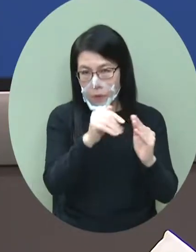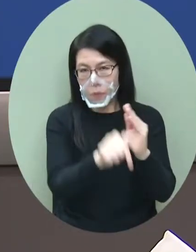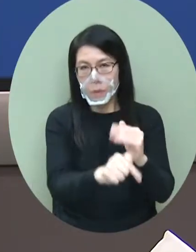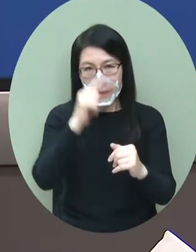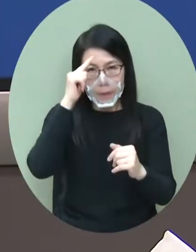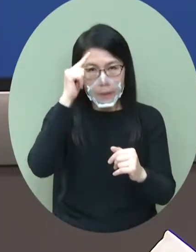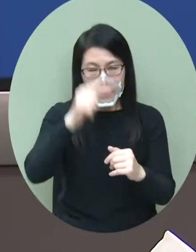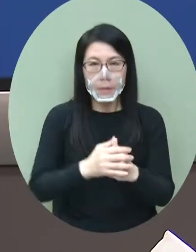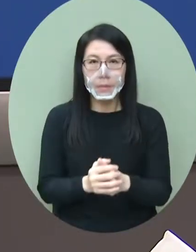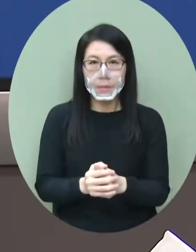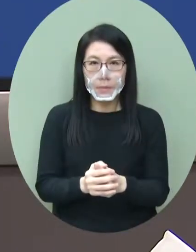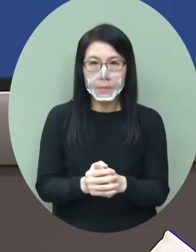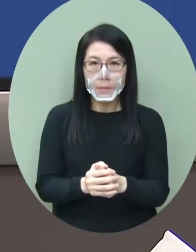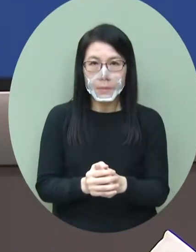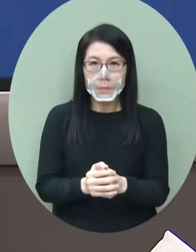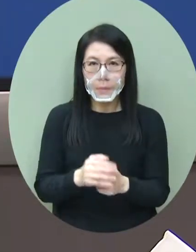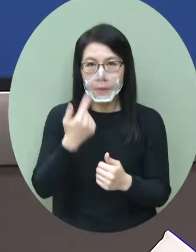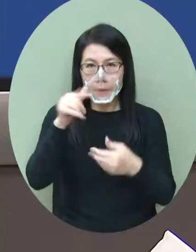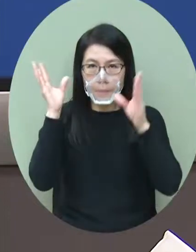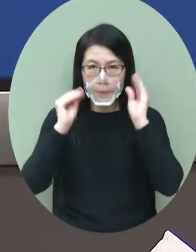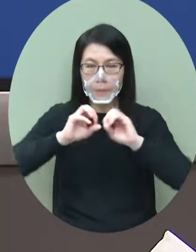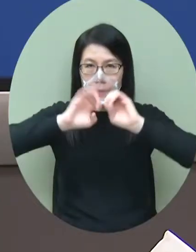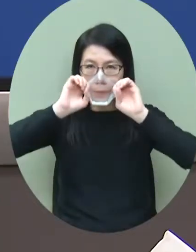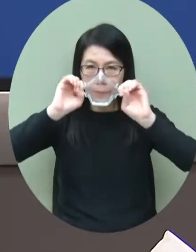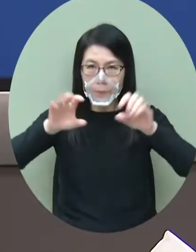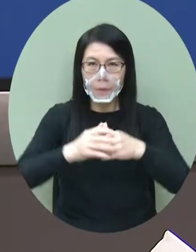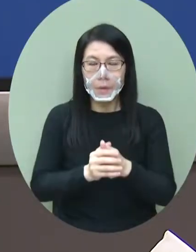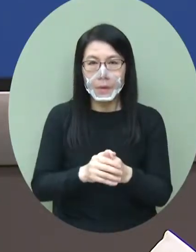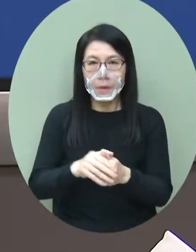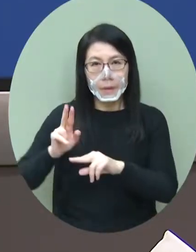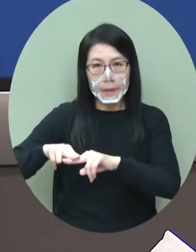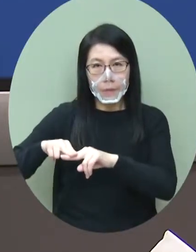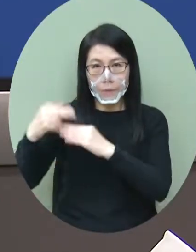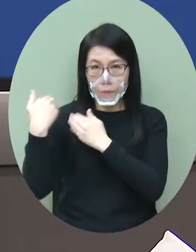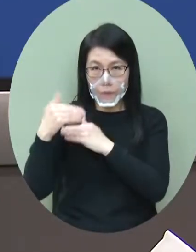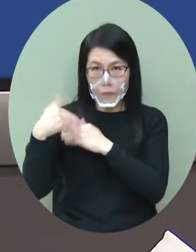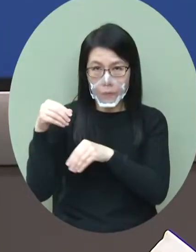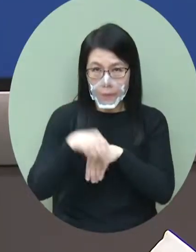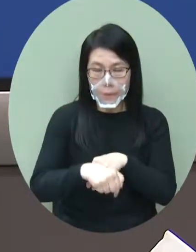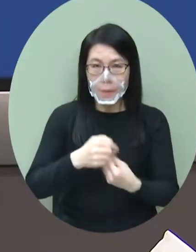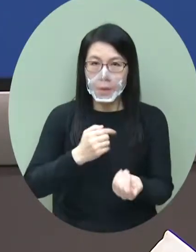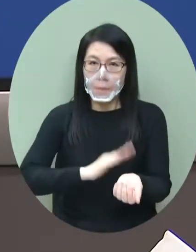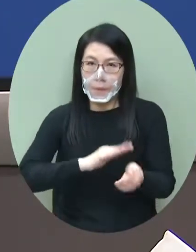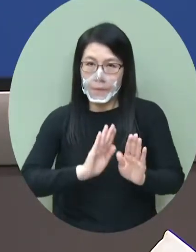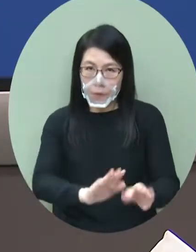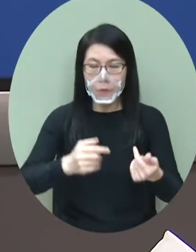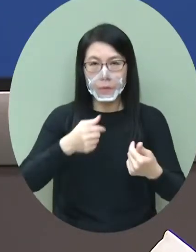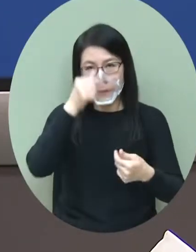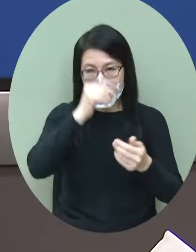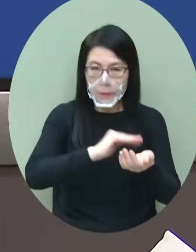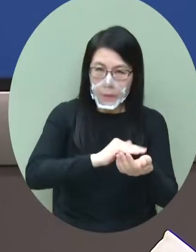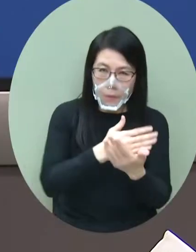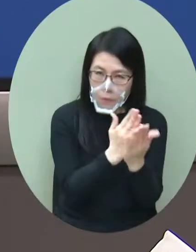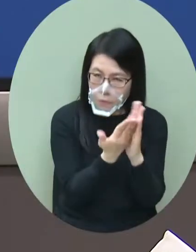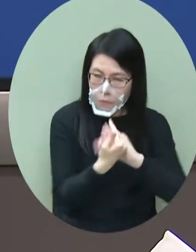了商经局呢，就每天会有一个新闻公布，会说内地供港抗疫医疗物